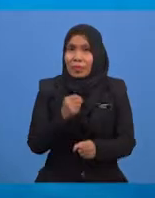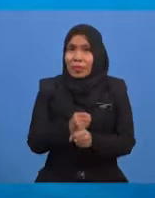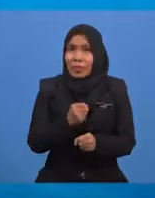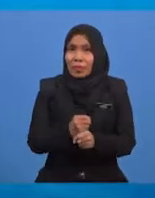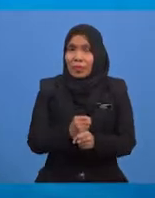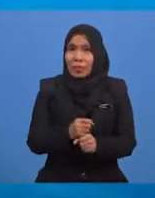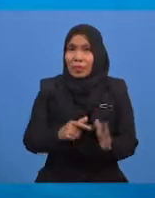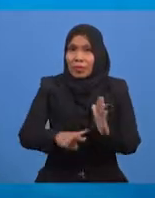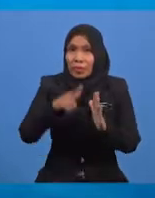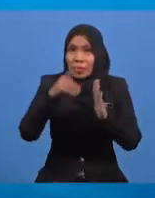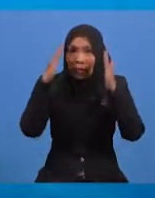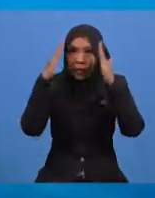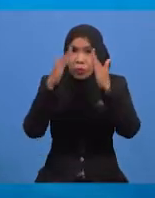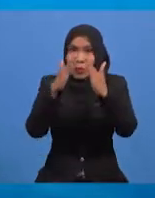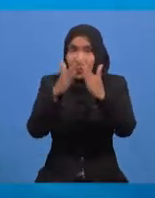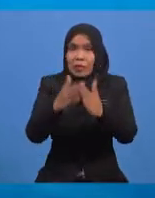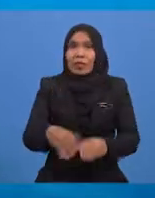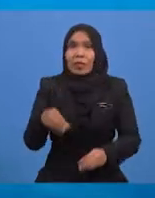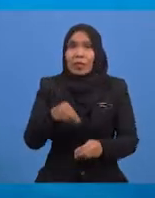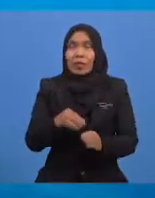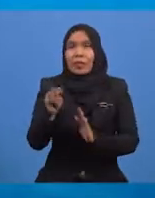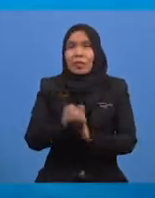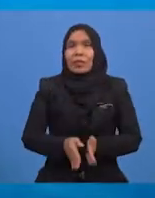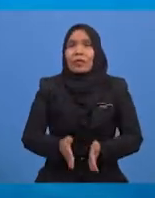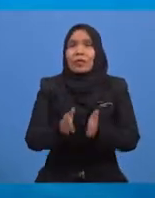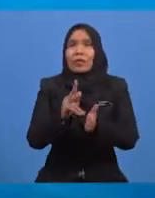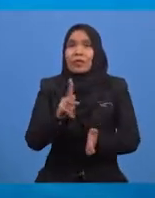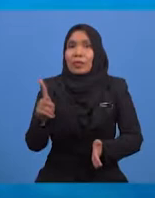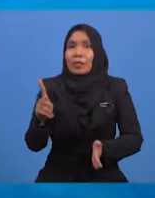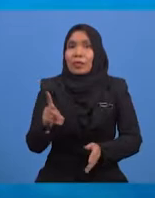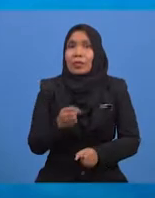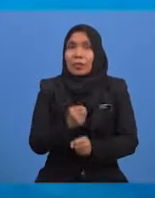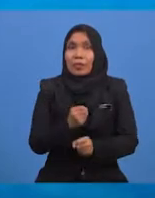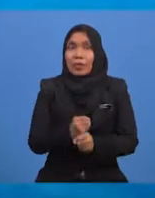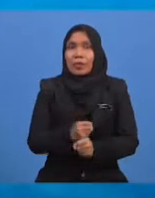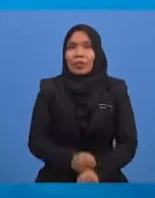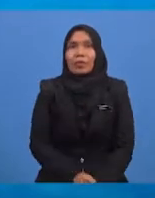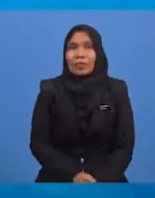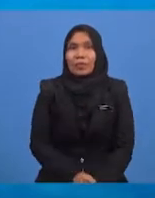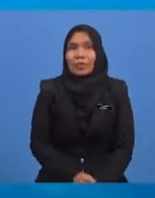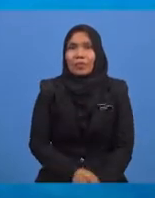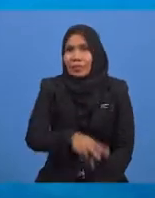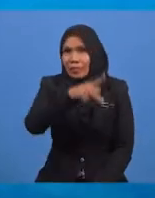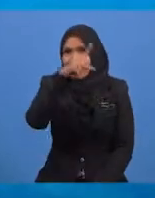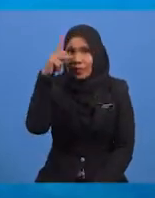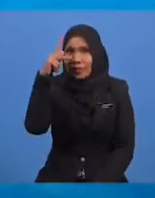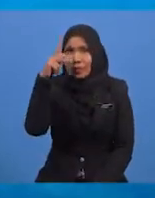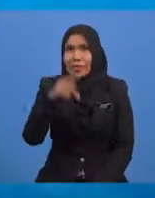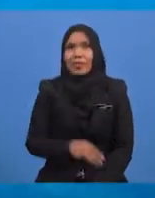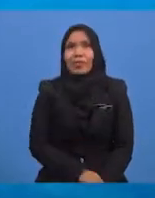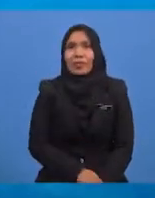kerja dan sentiasa berdedikasi dalam tugas kerana majikan sentiasa memantau dan memberikan